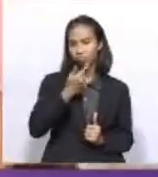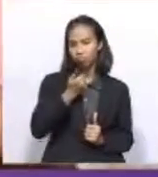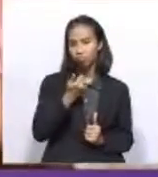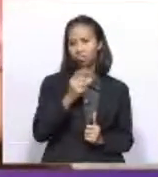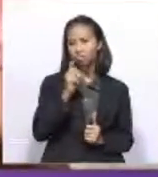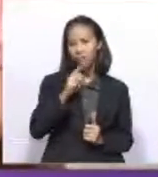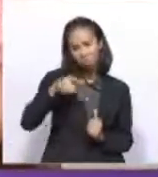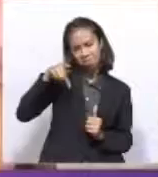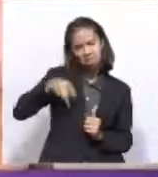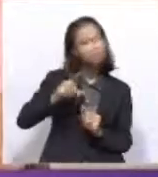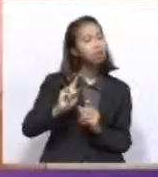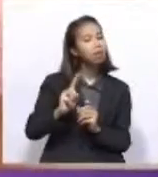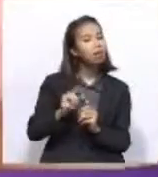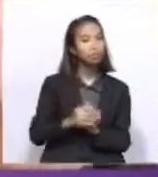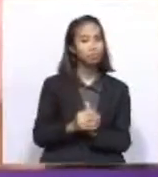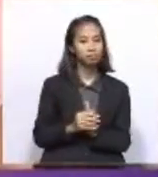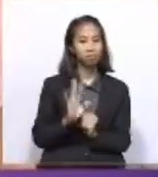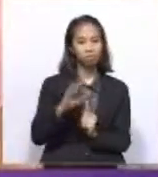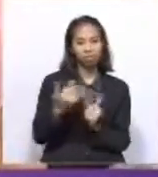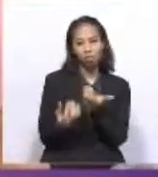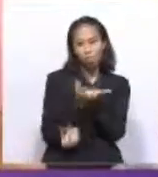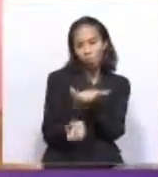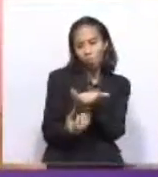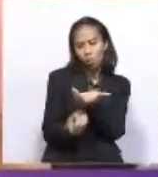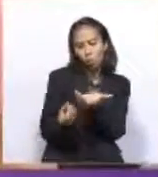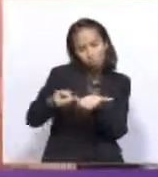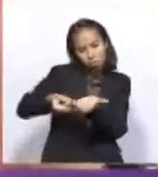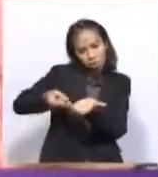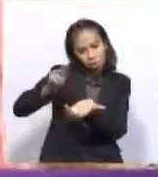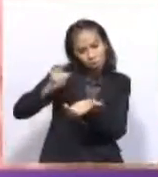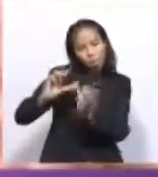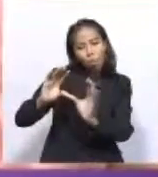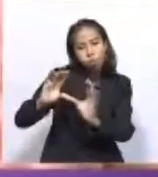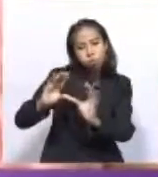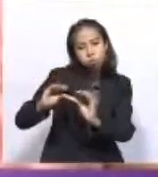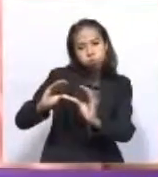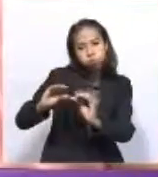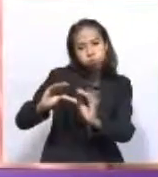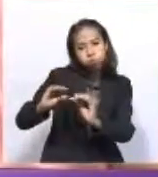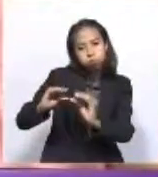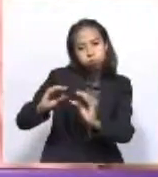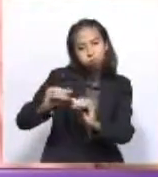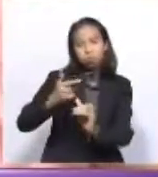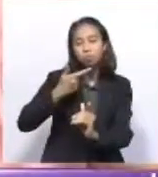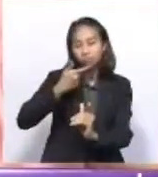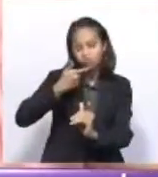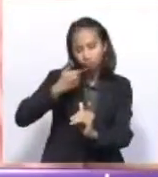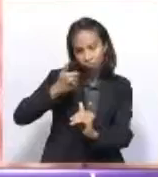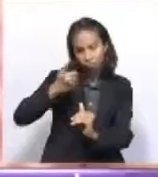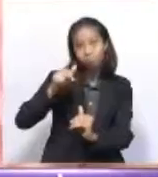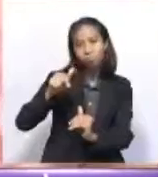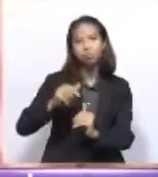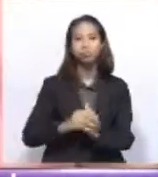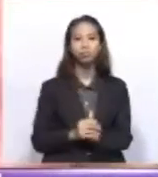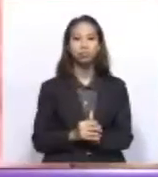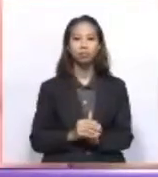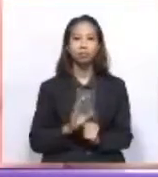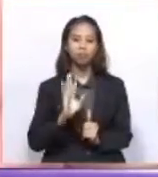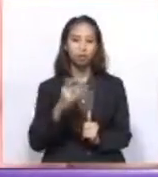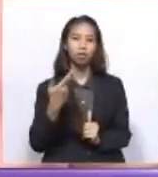ก็ของเราต้มนานเปื่อยแล้วก็คือมันจะไม่เละนุ่มผม